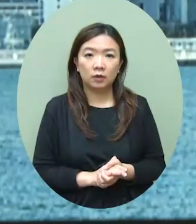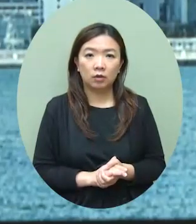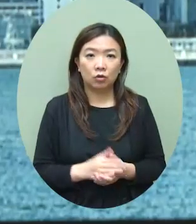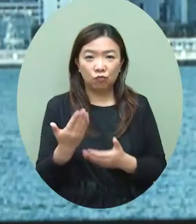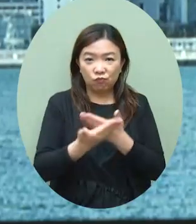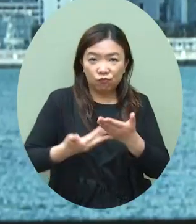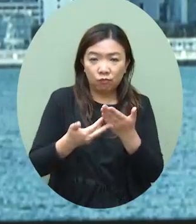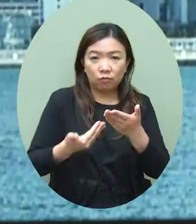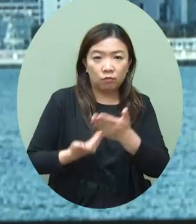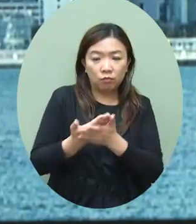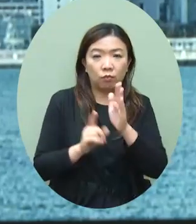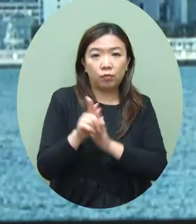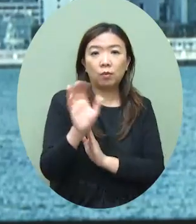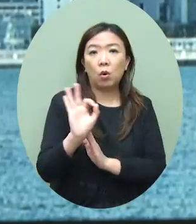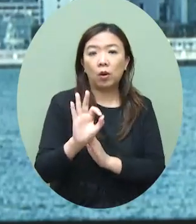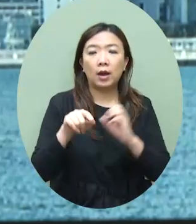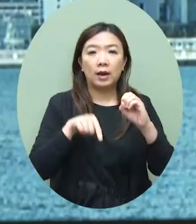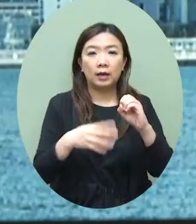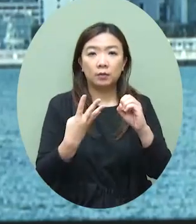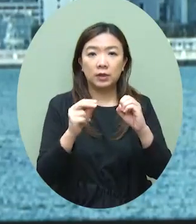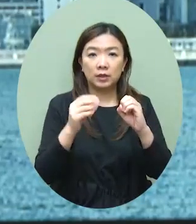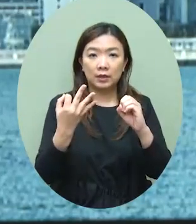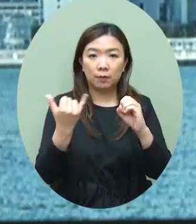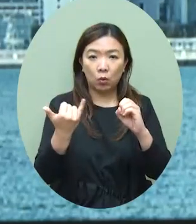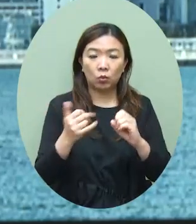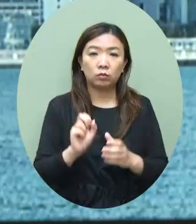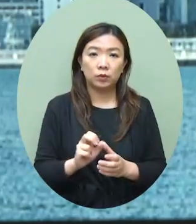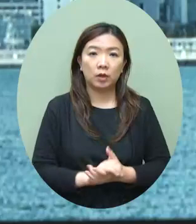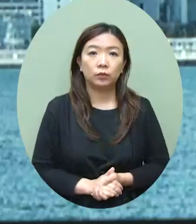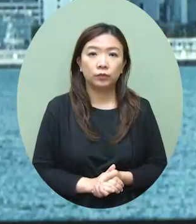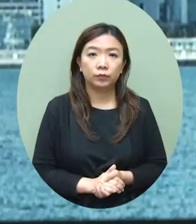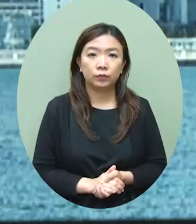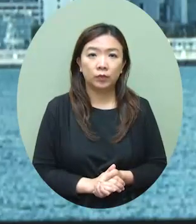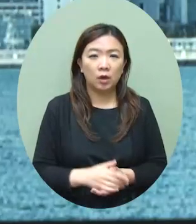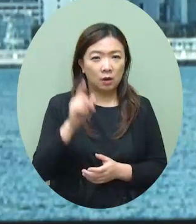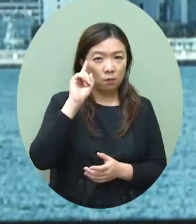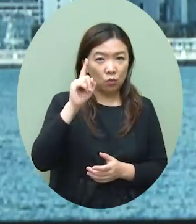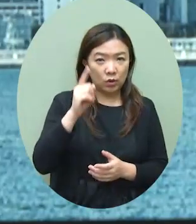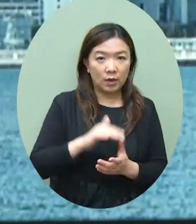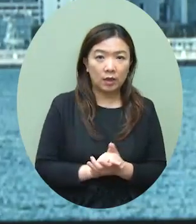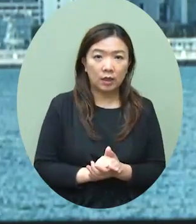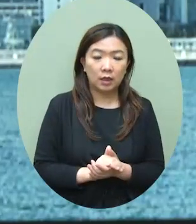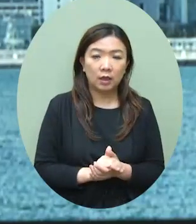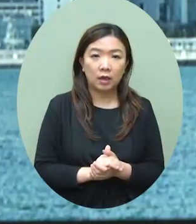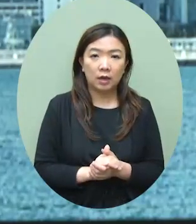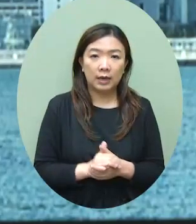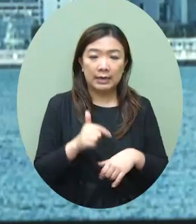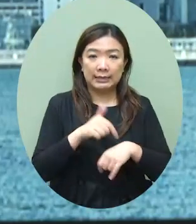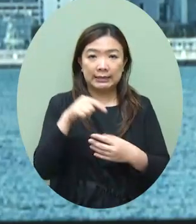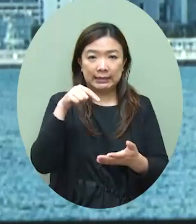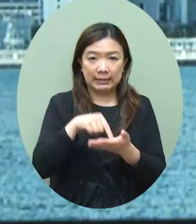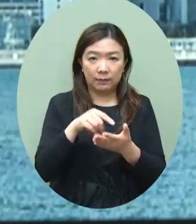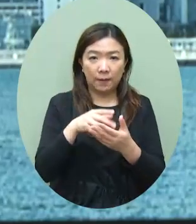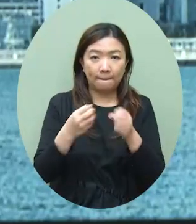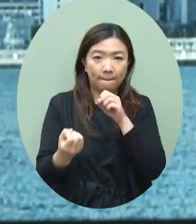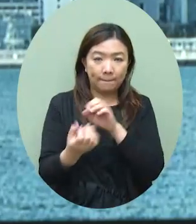跡象，係0.4736。至於每日嘅時點患病率，最新嘅數字咧，應該